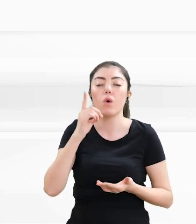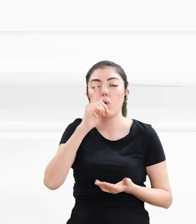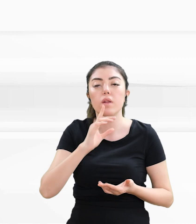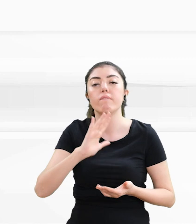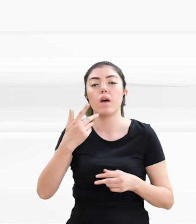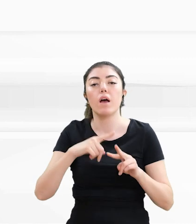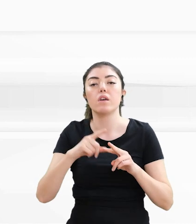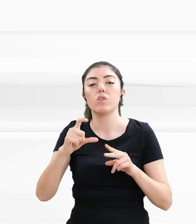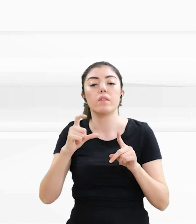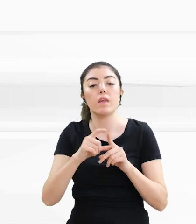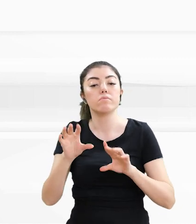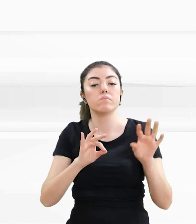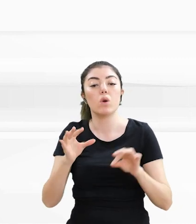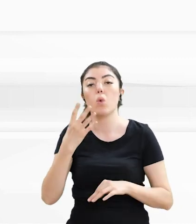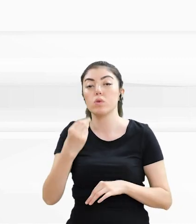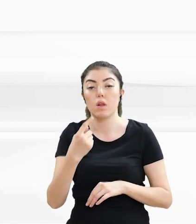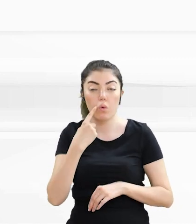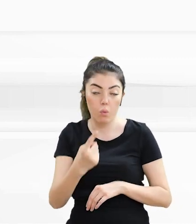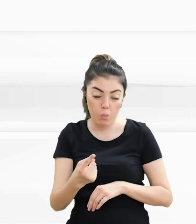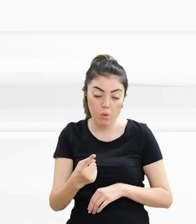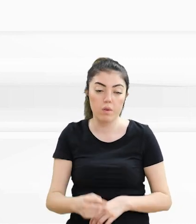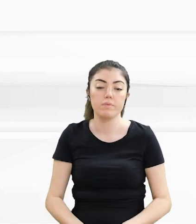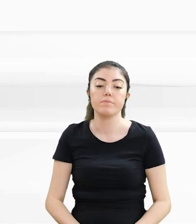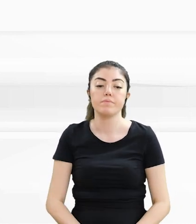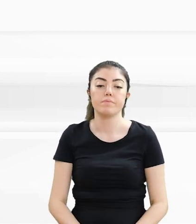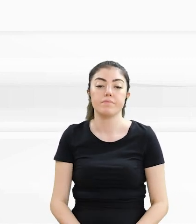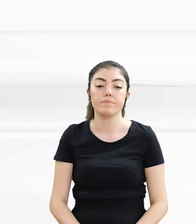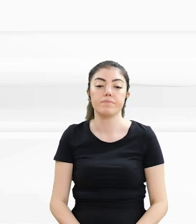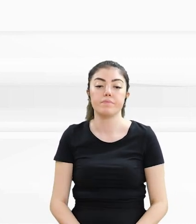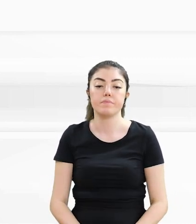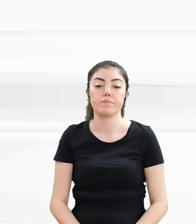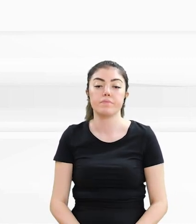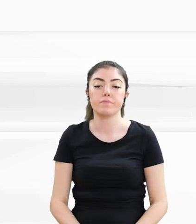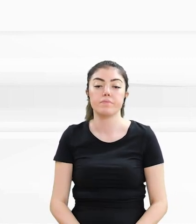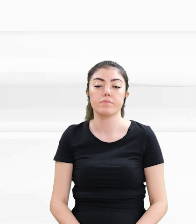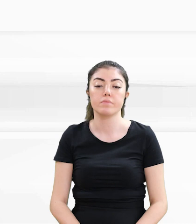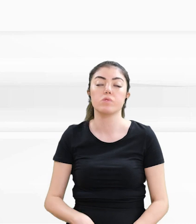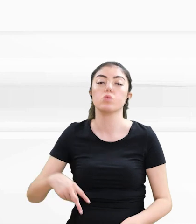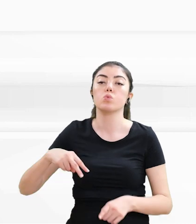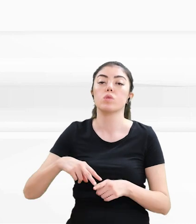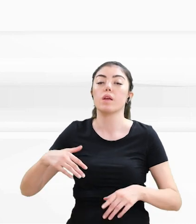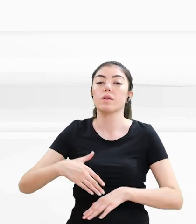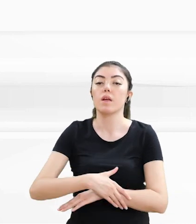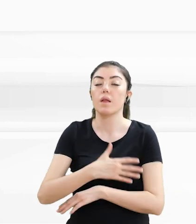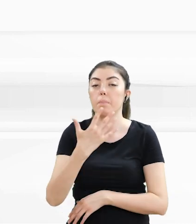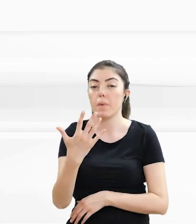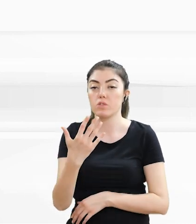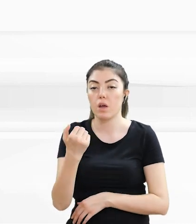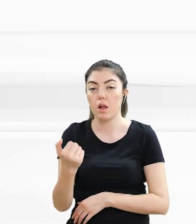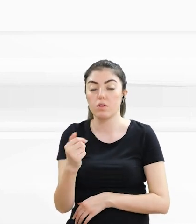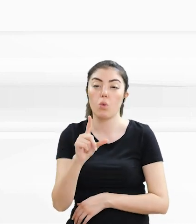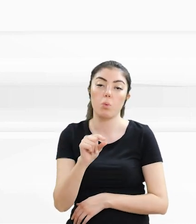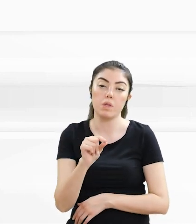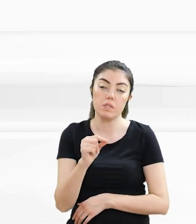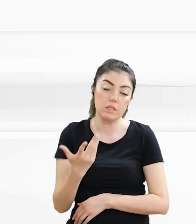sağlayamıyorum ya da AC değil de seçmiş olsaydınız mesela C değil seçmiş olalım bu sefer de üçgenin kenarları 5